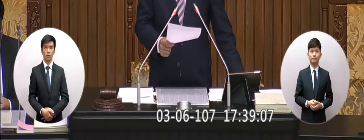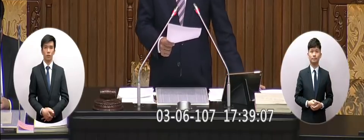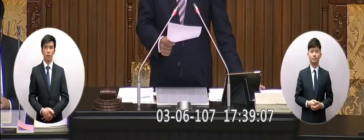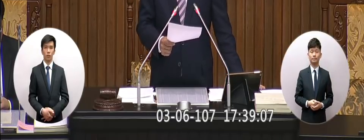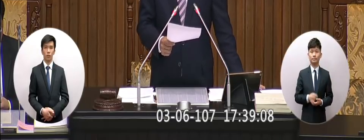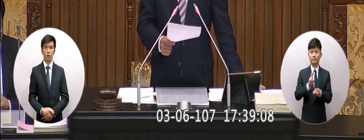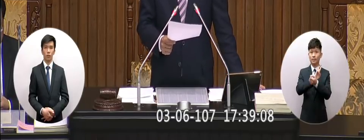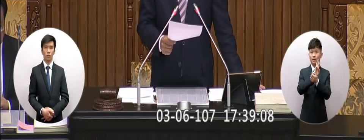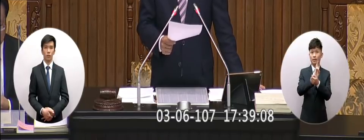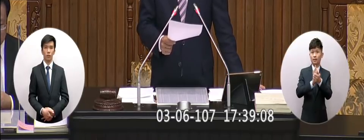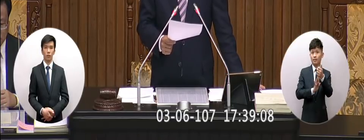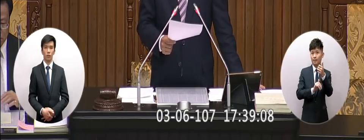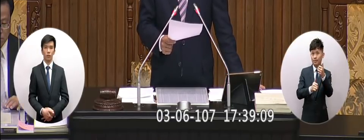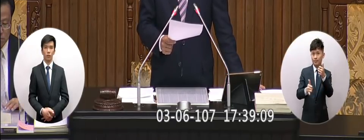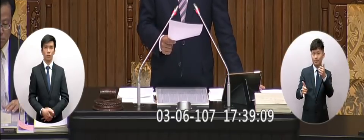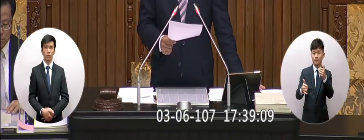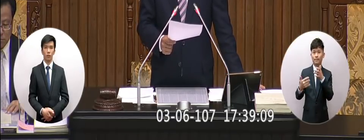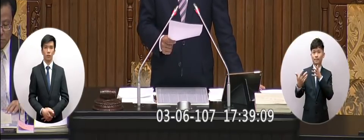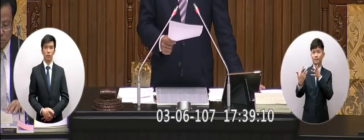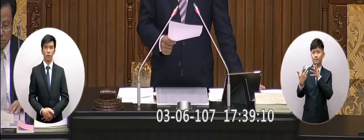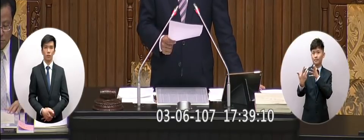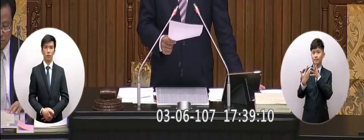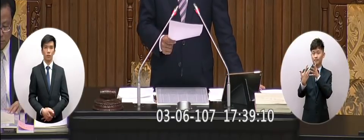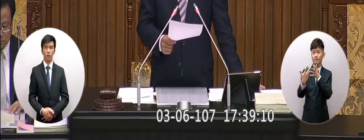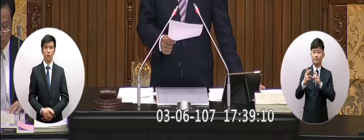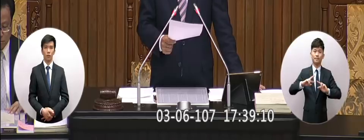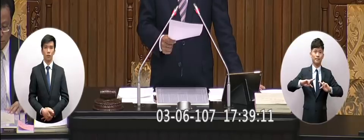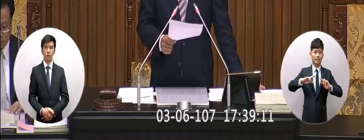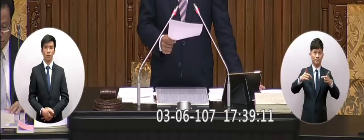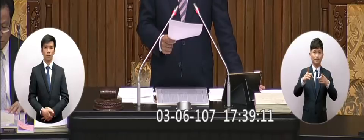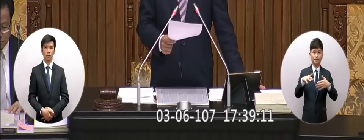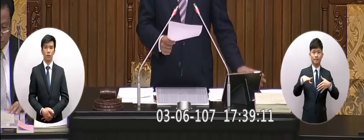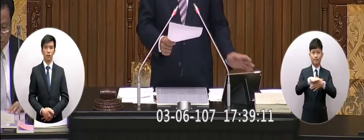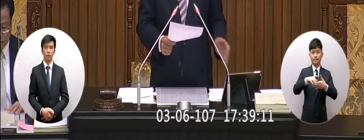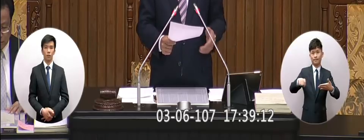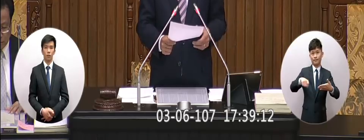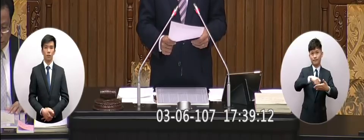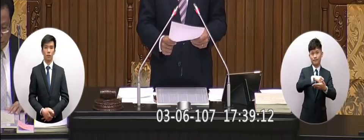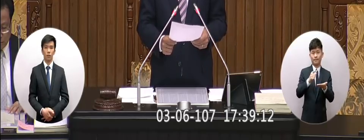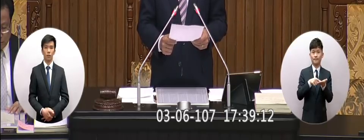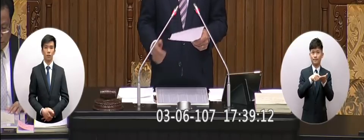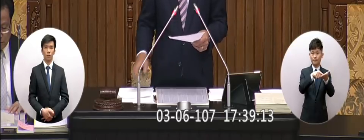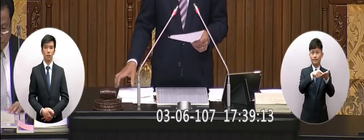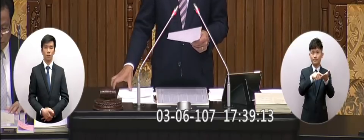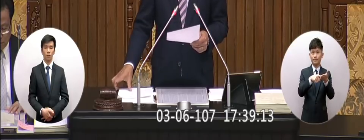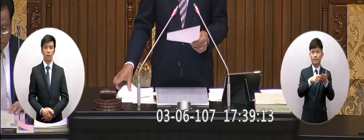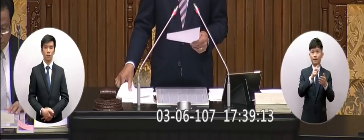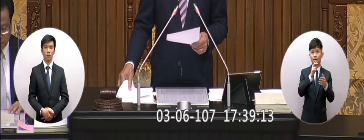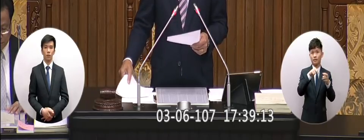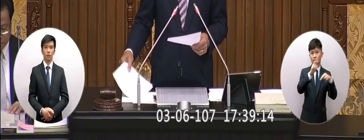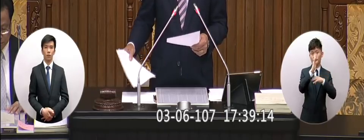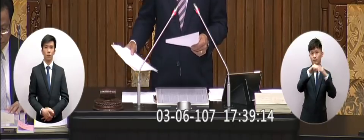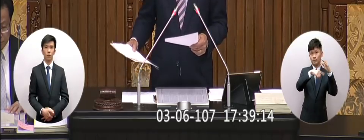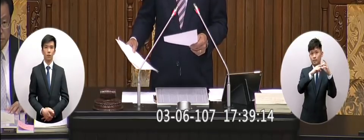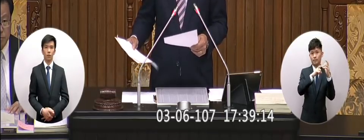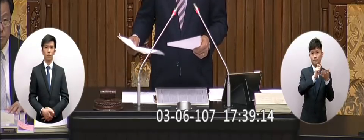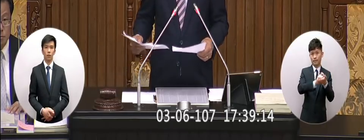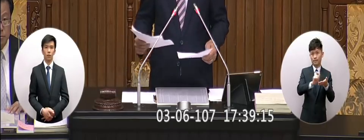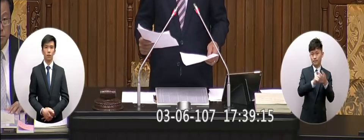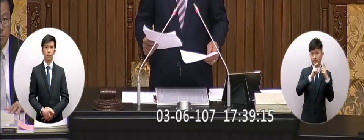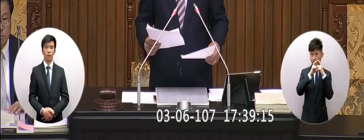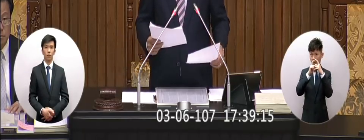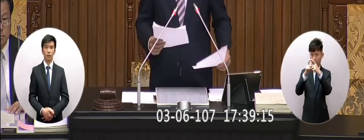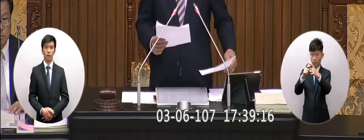林委员代话之质询以书面提出，请行政院书面答复，并列入记